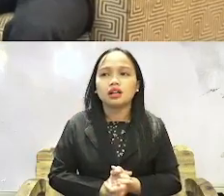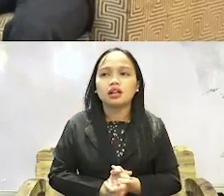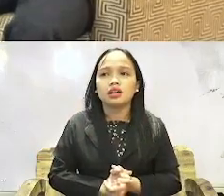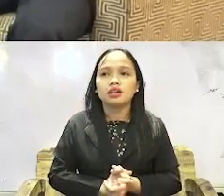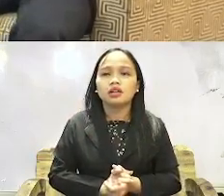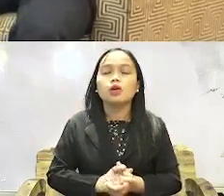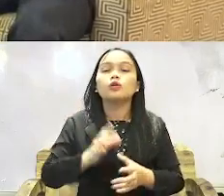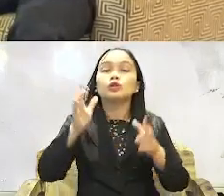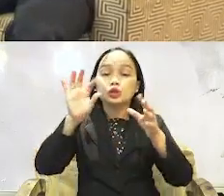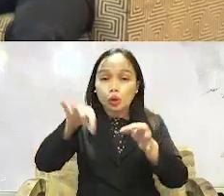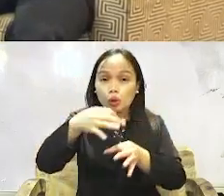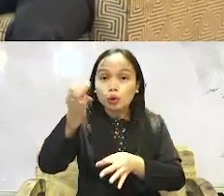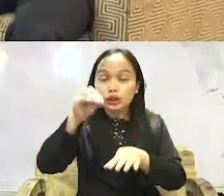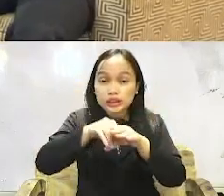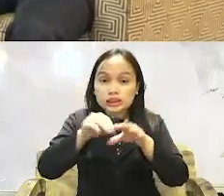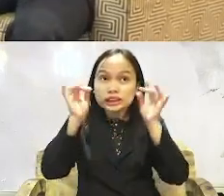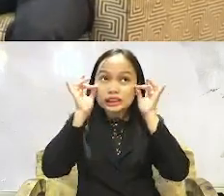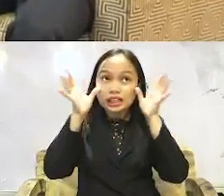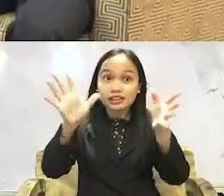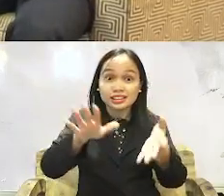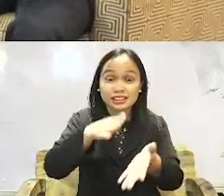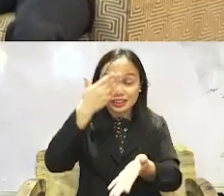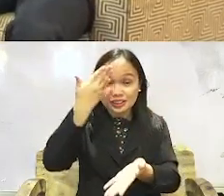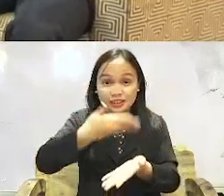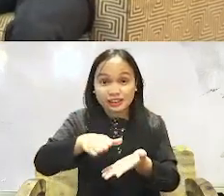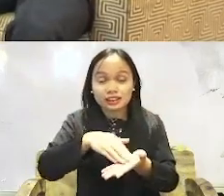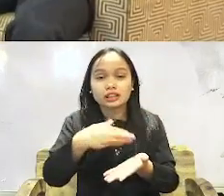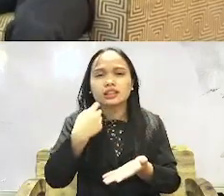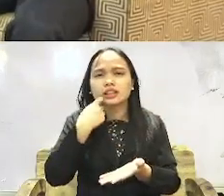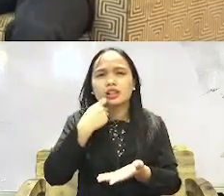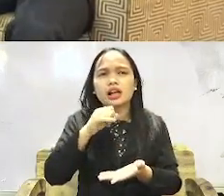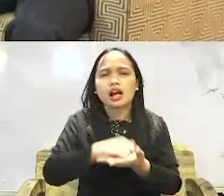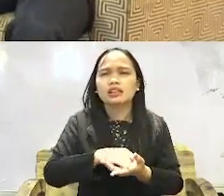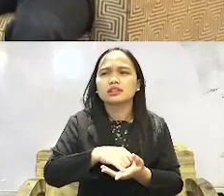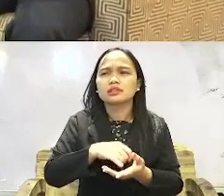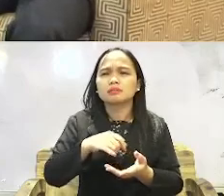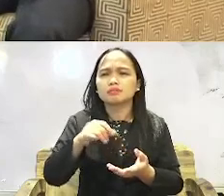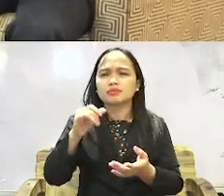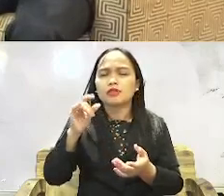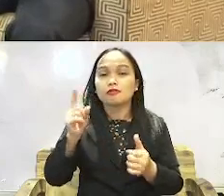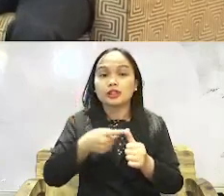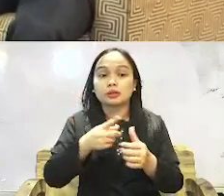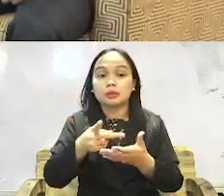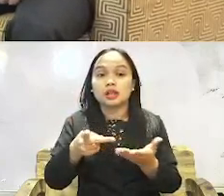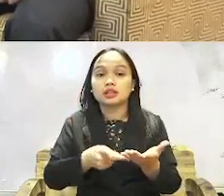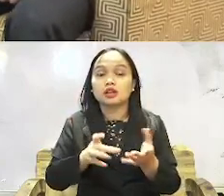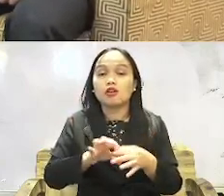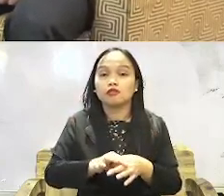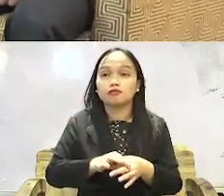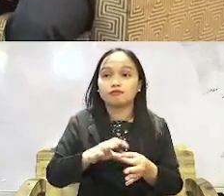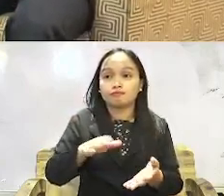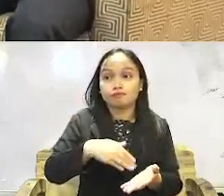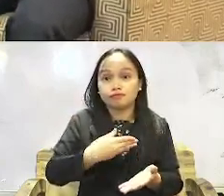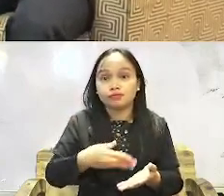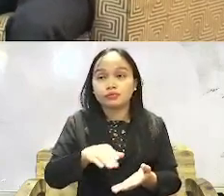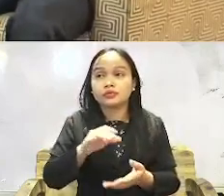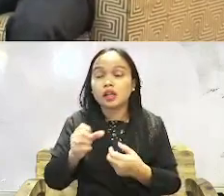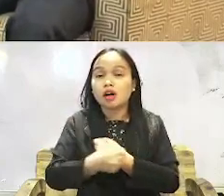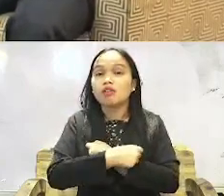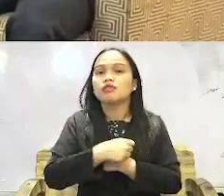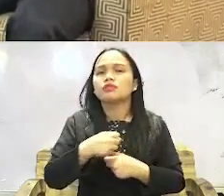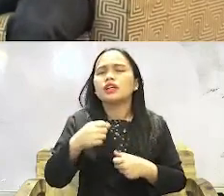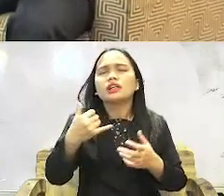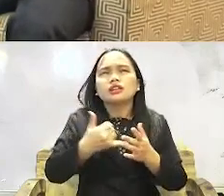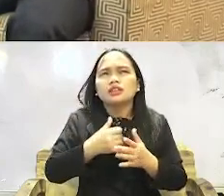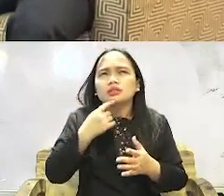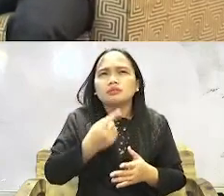'Di ba? Souls in danger. 'Yun yung first part ng last stanza ng kantang Love Lifted Me. Bakit?